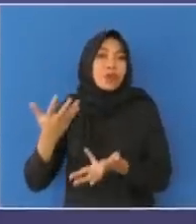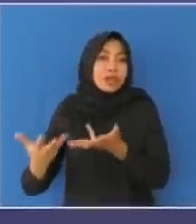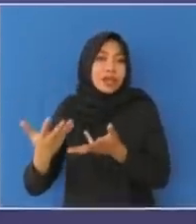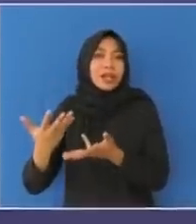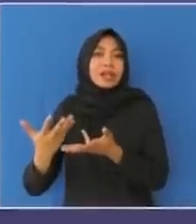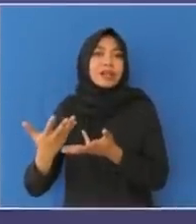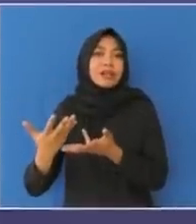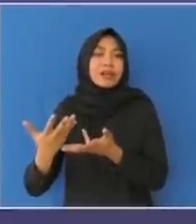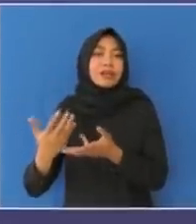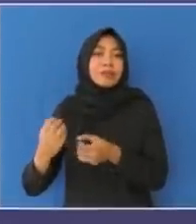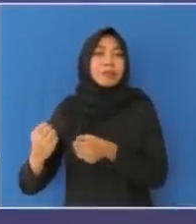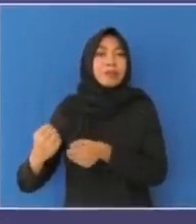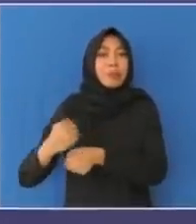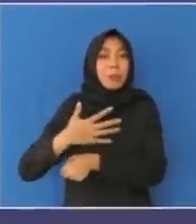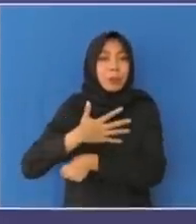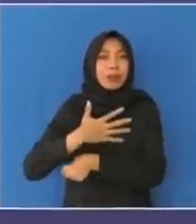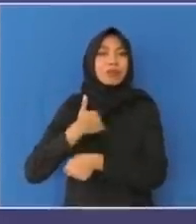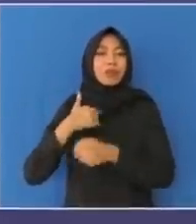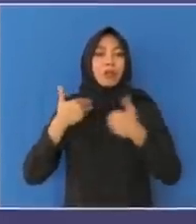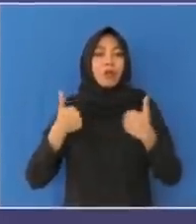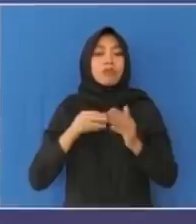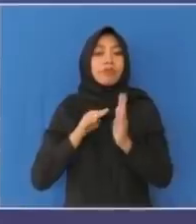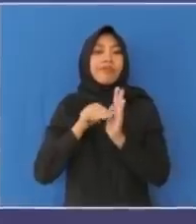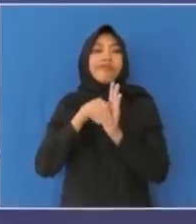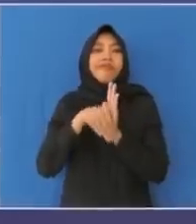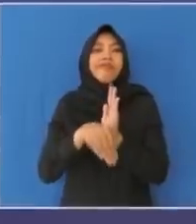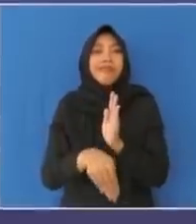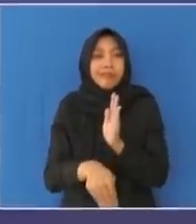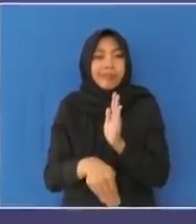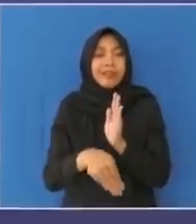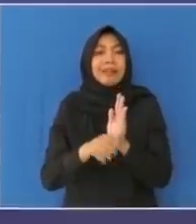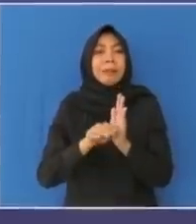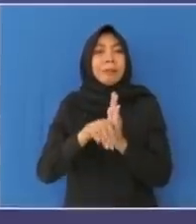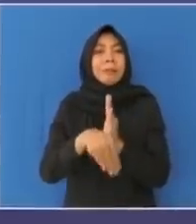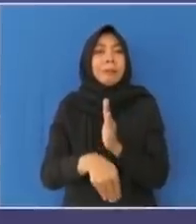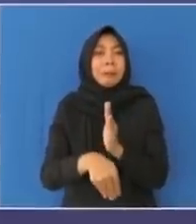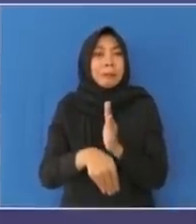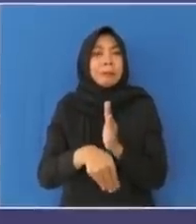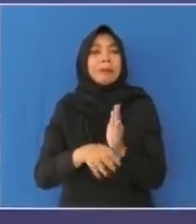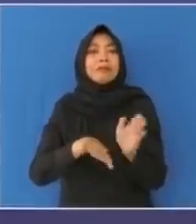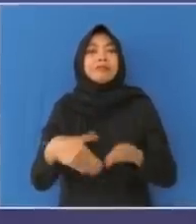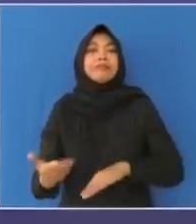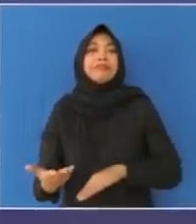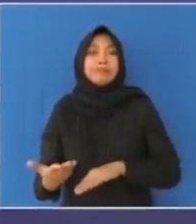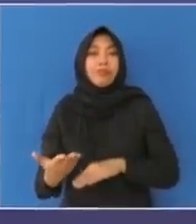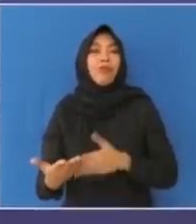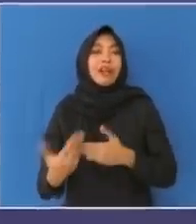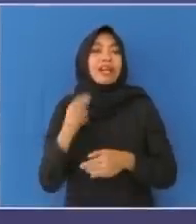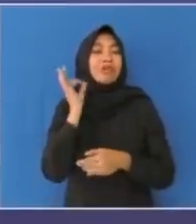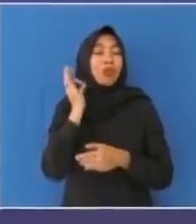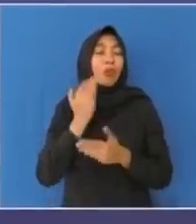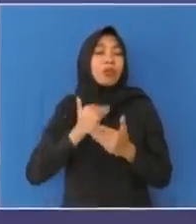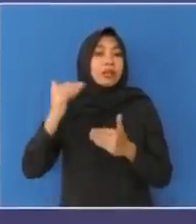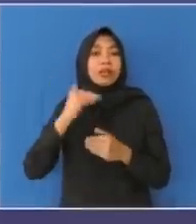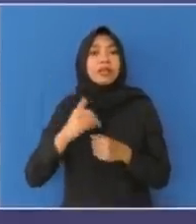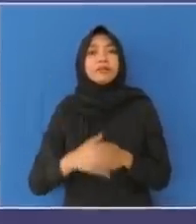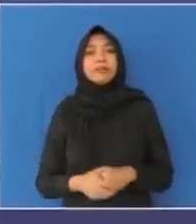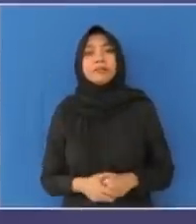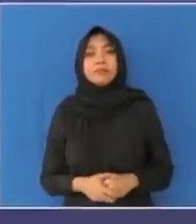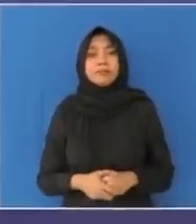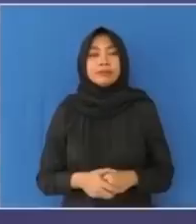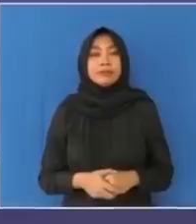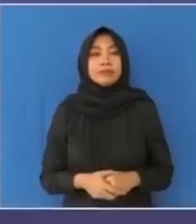menjadi mengalami perburukan yang cepat dan kemudian akan berakibat fatal sekali lagi